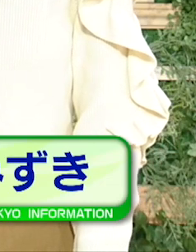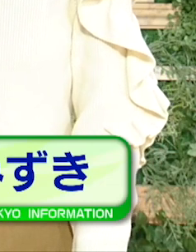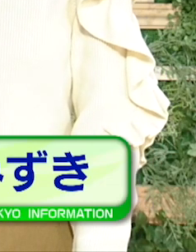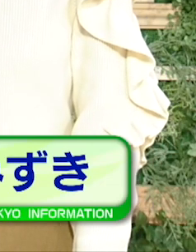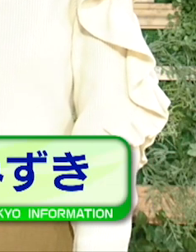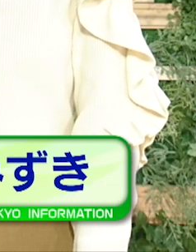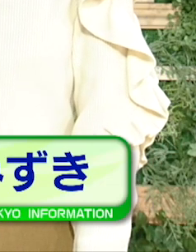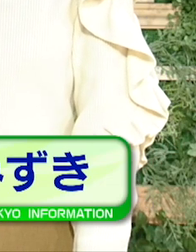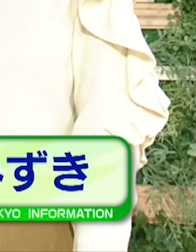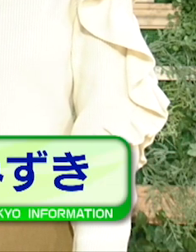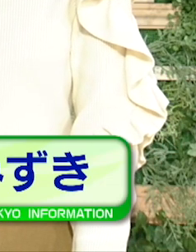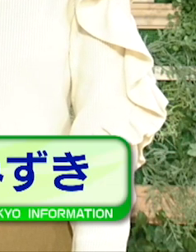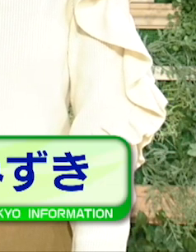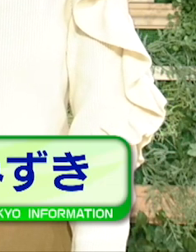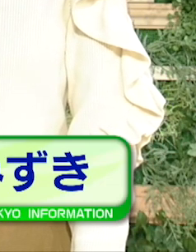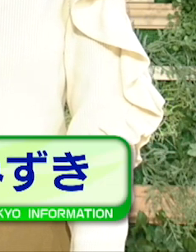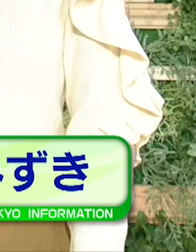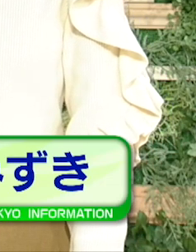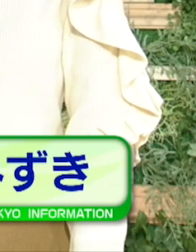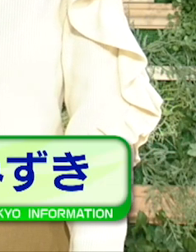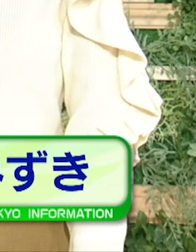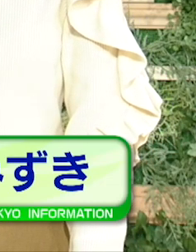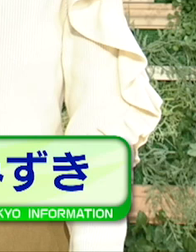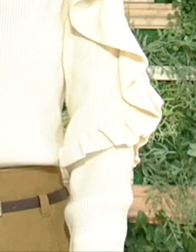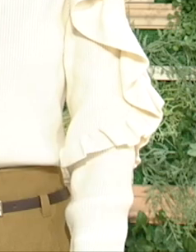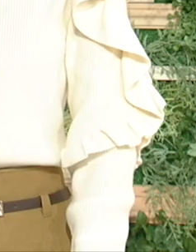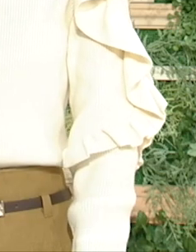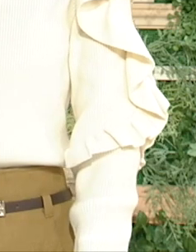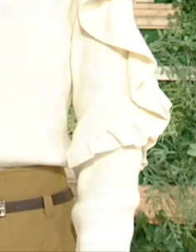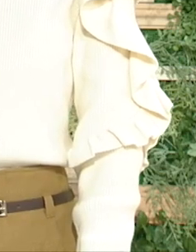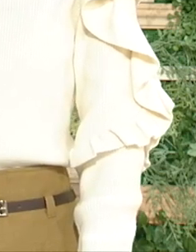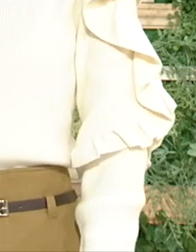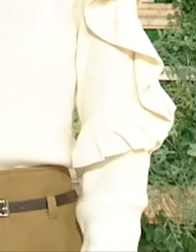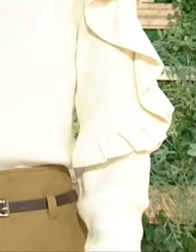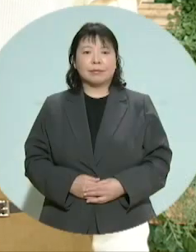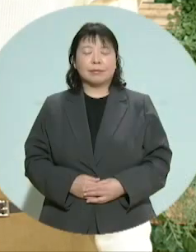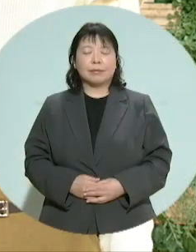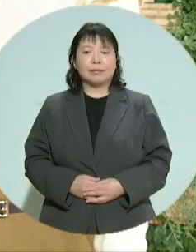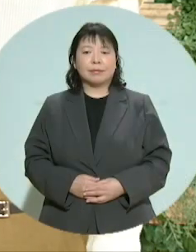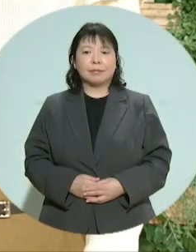11月1日火曜日の東京インフォメーションです。